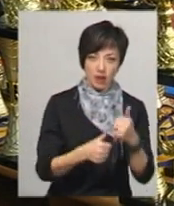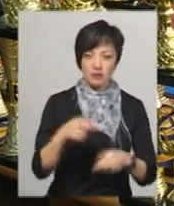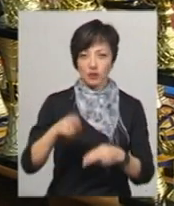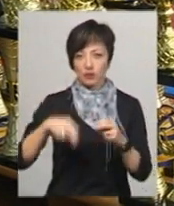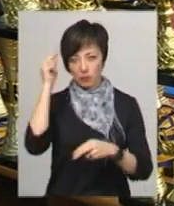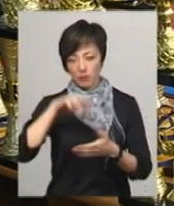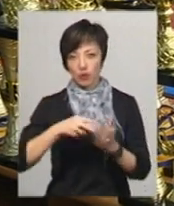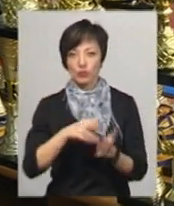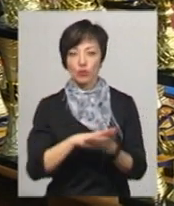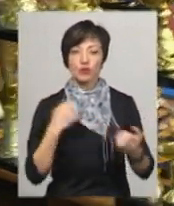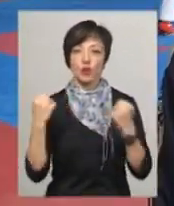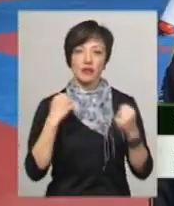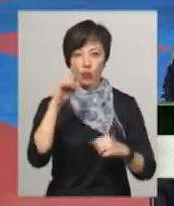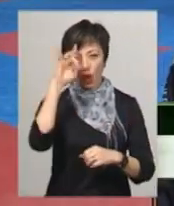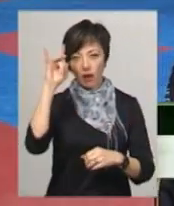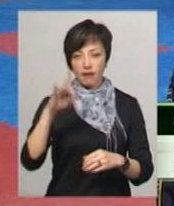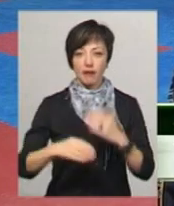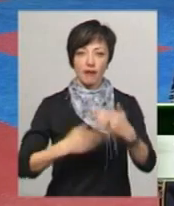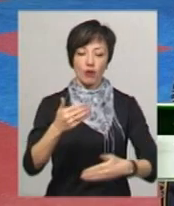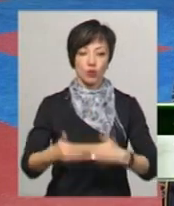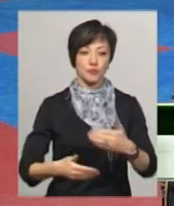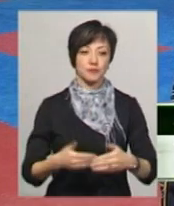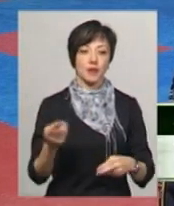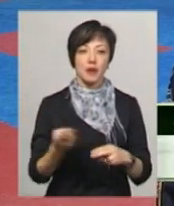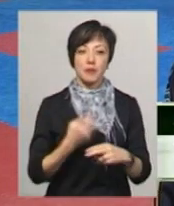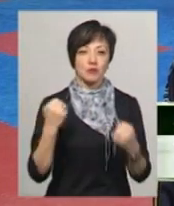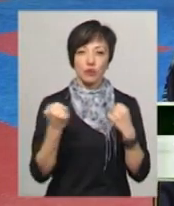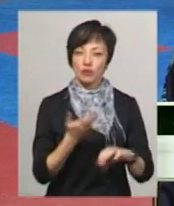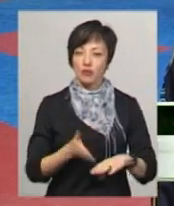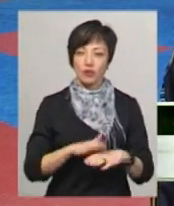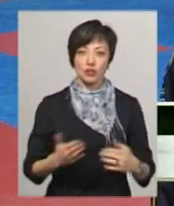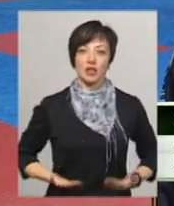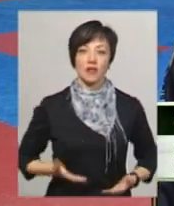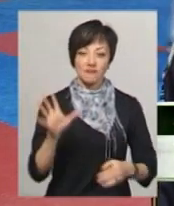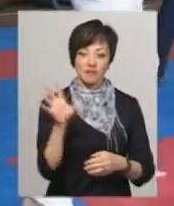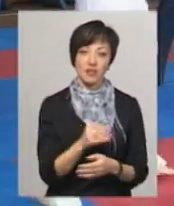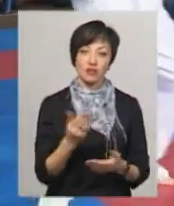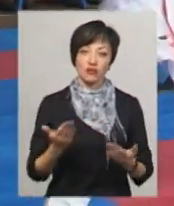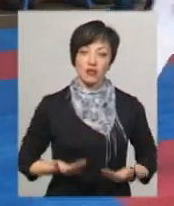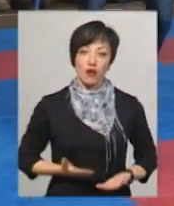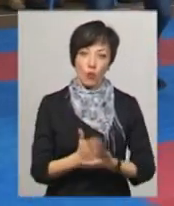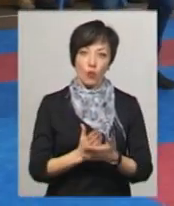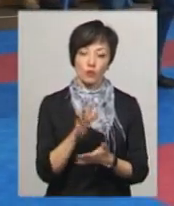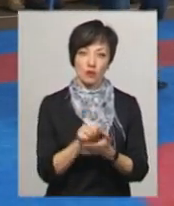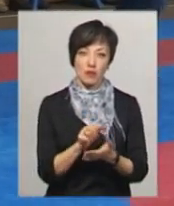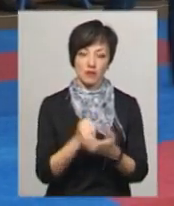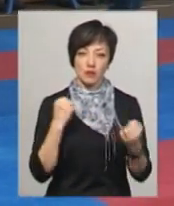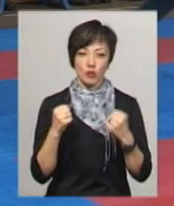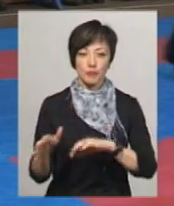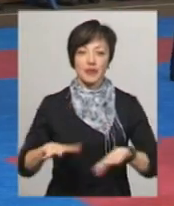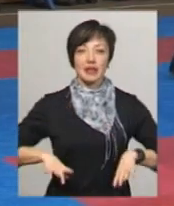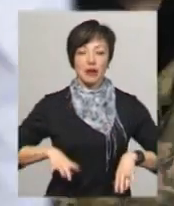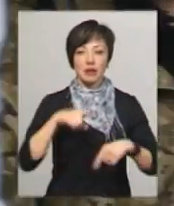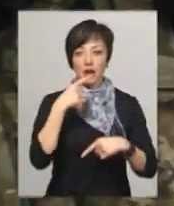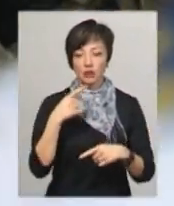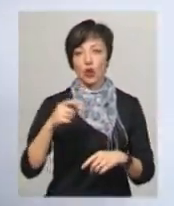планує продовжувати спортивну кар'єру. Без спорту дуже тяжко жити, якщо ти все життя займався спортом. Тренер з рукопашної академії Андрій Чудик